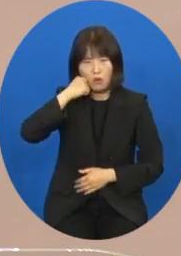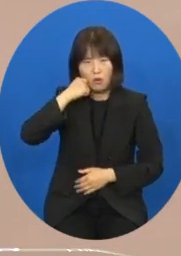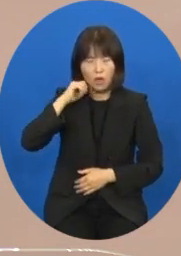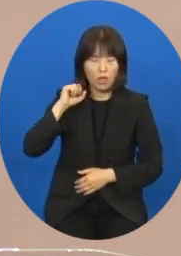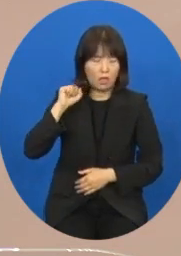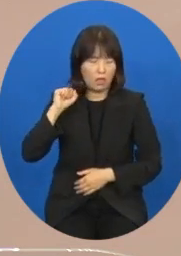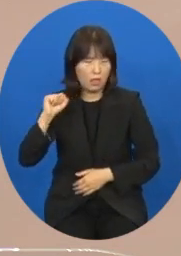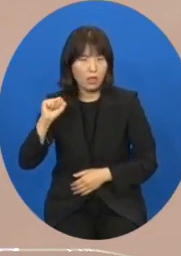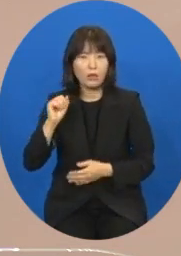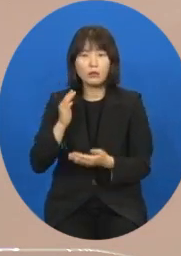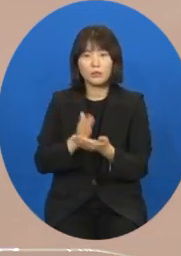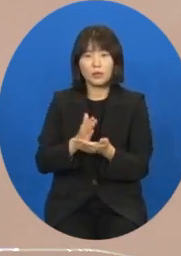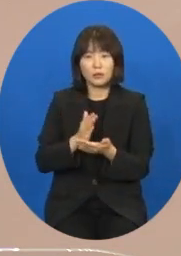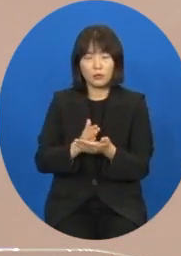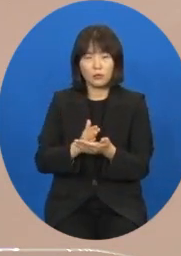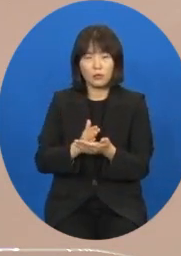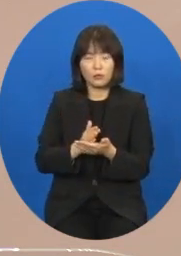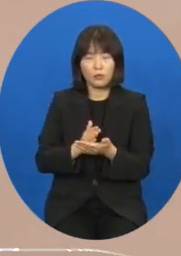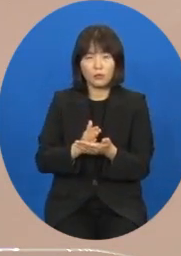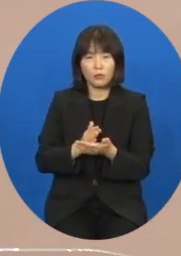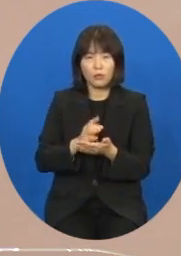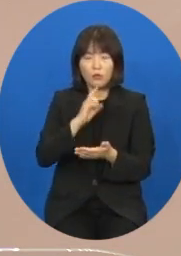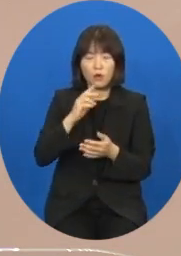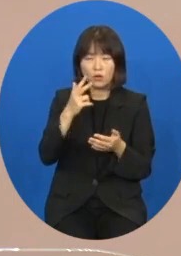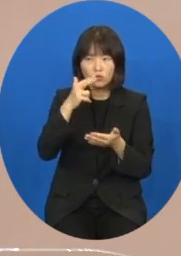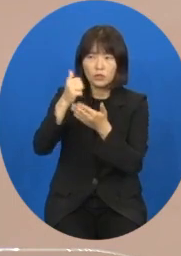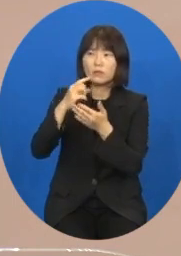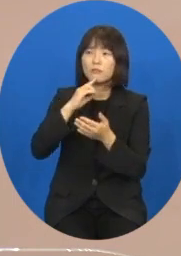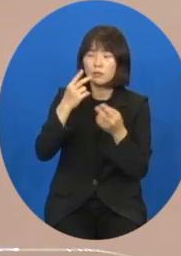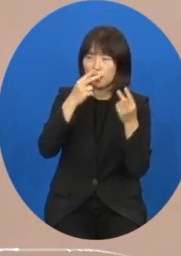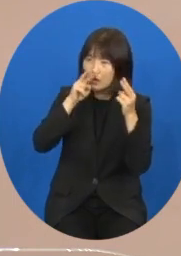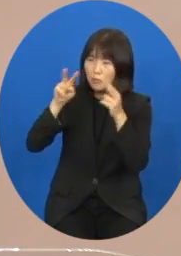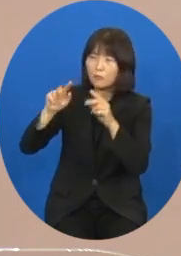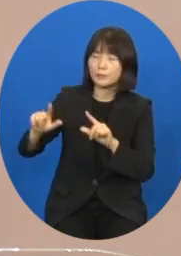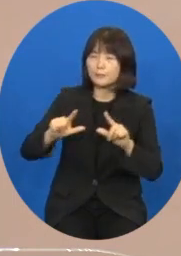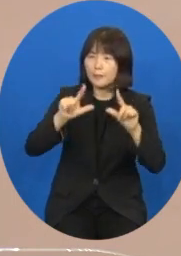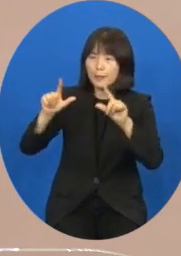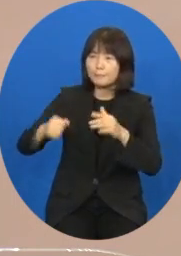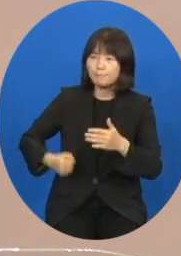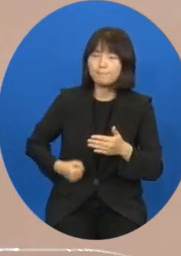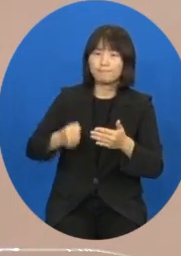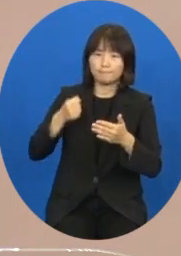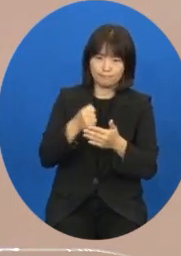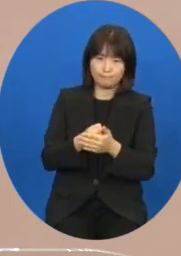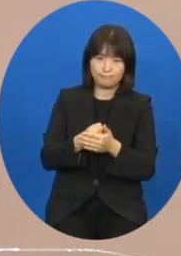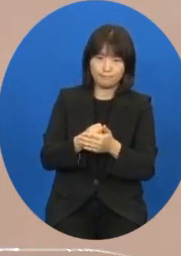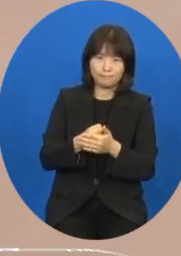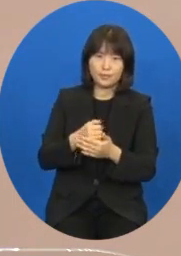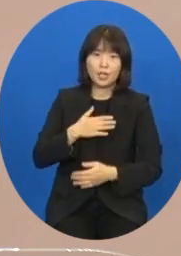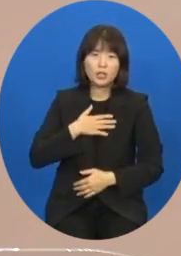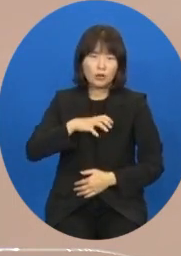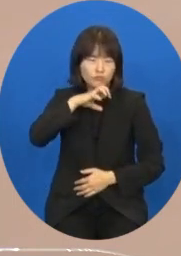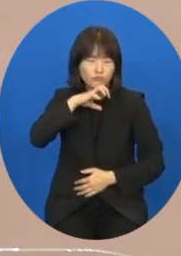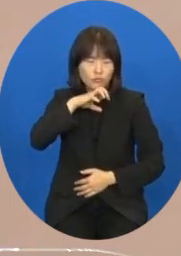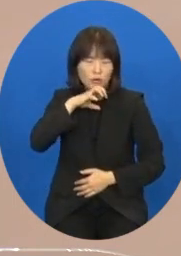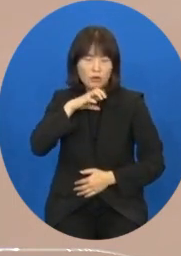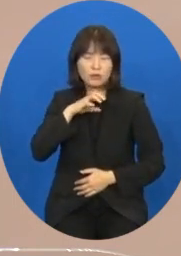저는 오직 주님만 바라보고 그렇게 살아보겠습니다. 제가 불평 원망하지